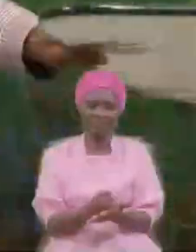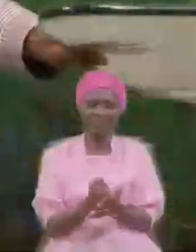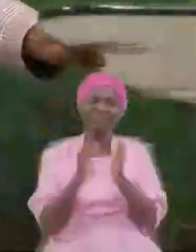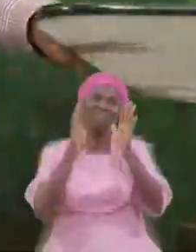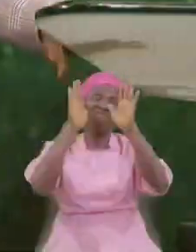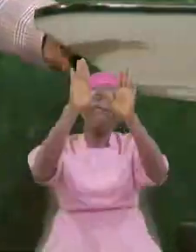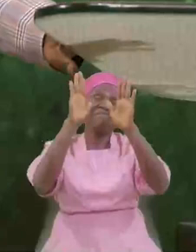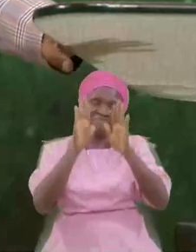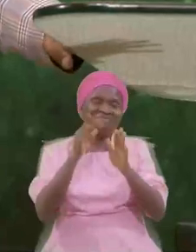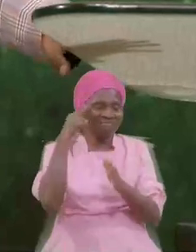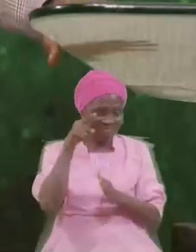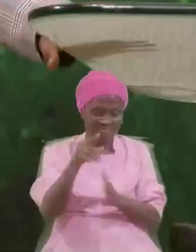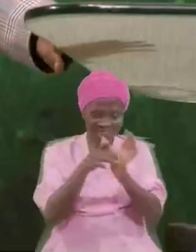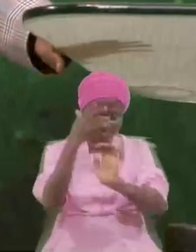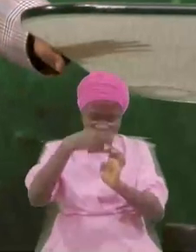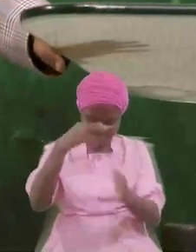Les prodiges pour vous.